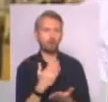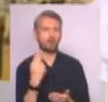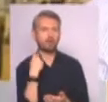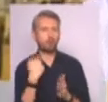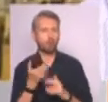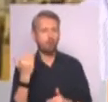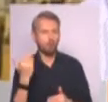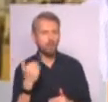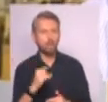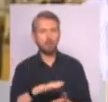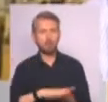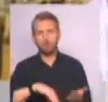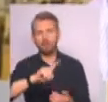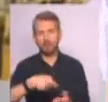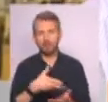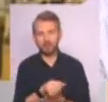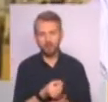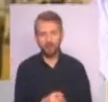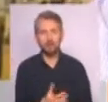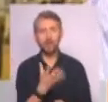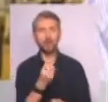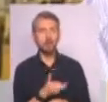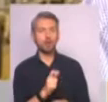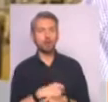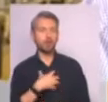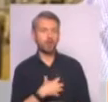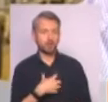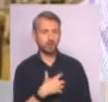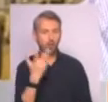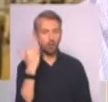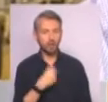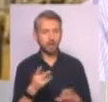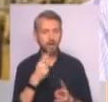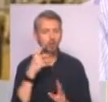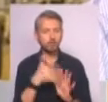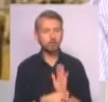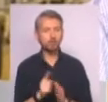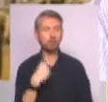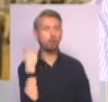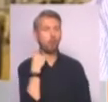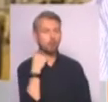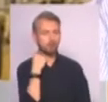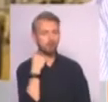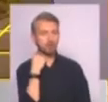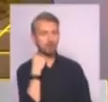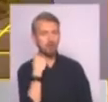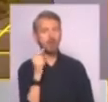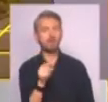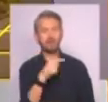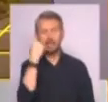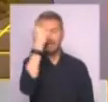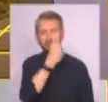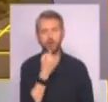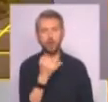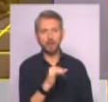і продовжувати вимагати її сплати. Ще доволі важлива річ, коли треба розуміти, що борг, він індивідуальний,